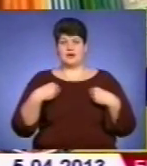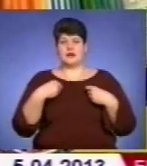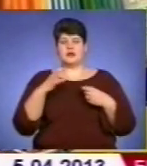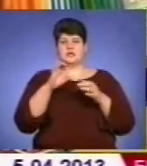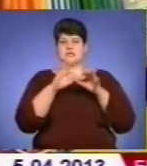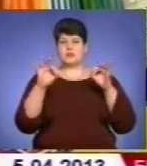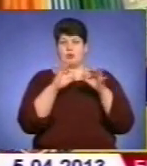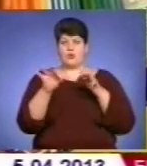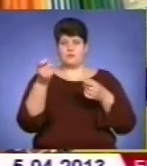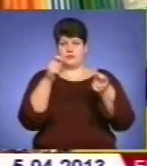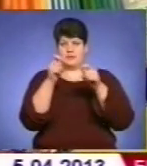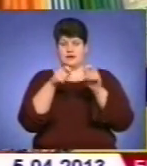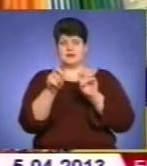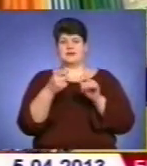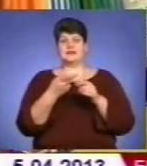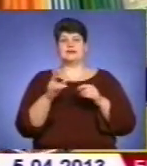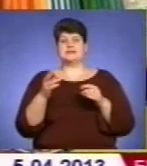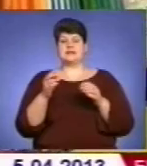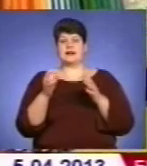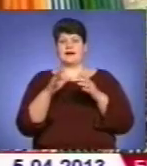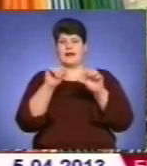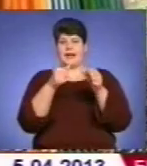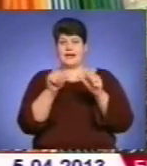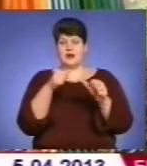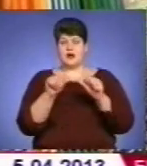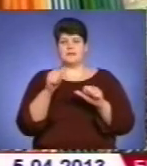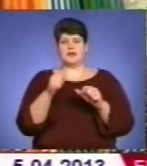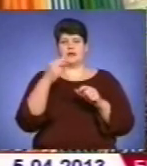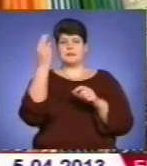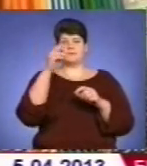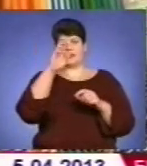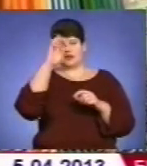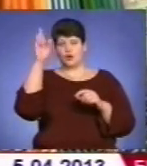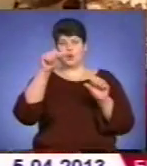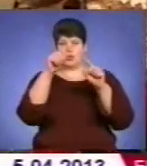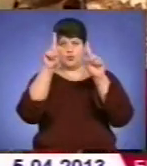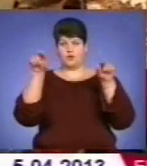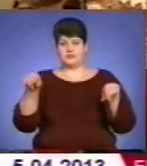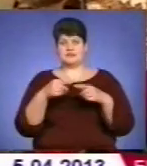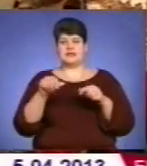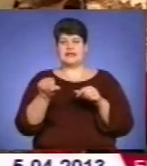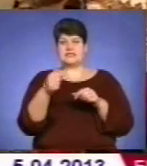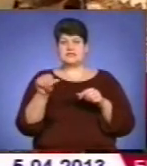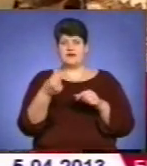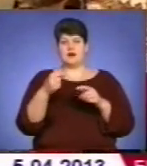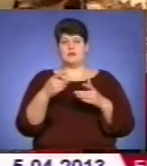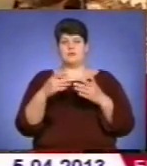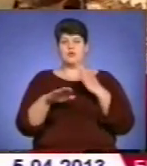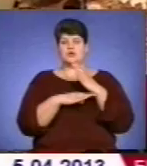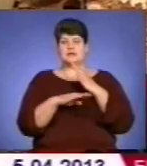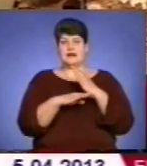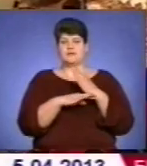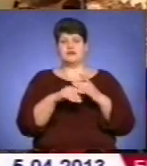соломоплетіння, це є і кераміка, іконопис, і різьба по дереву. Не тільки книга духовна, але щоб